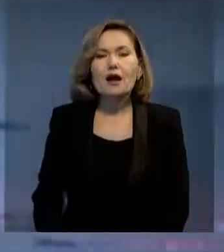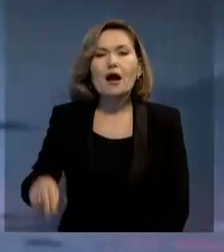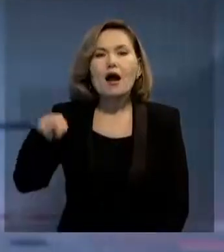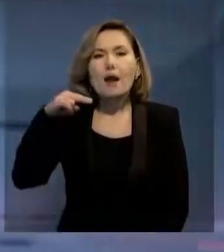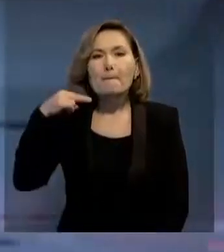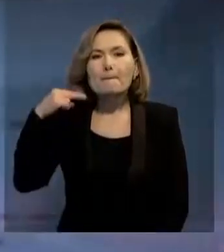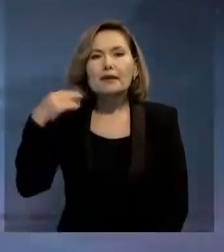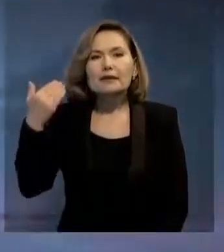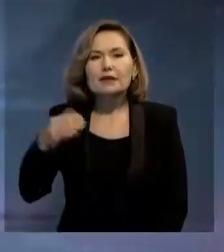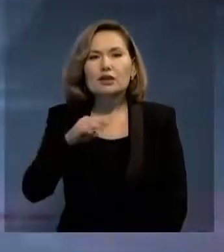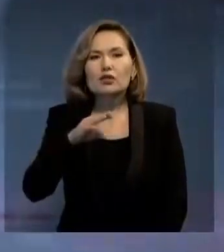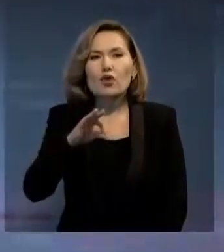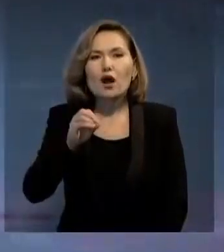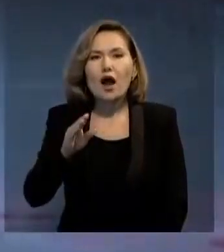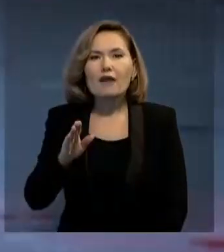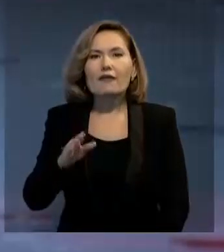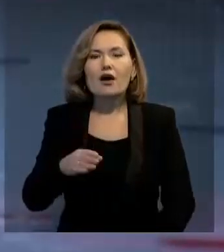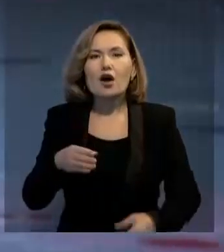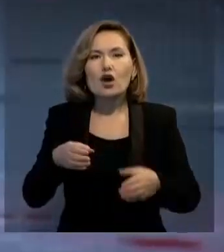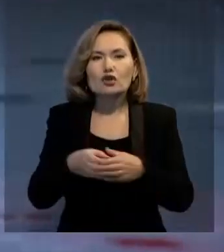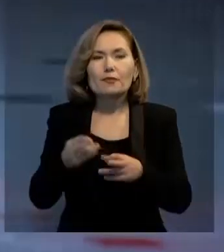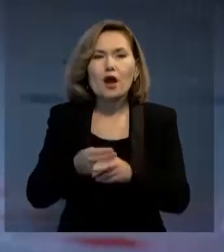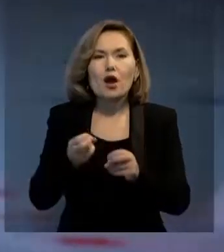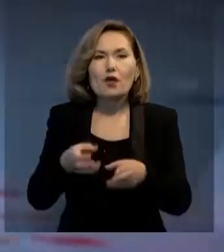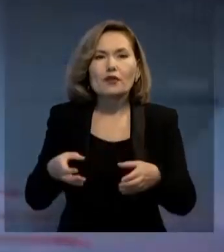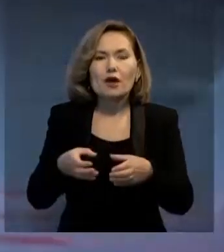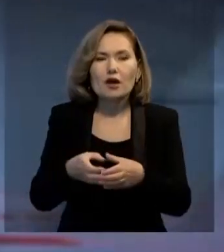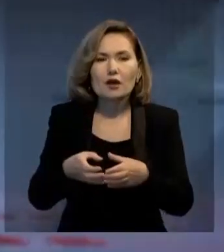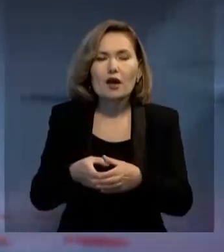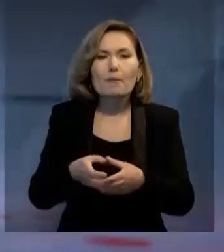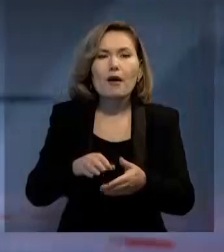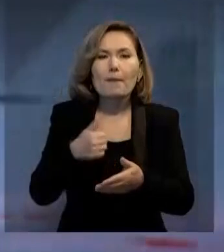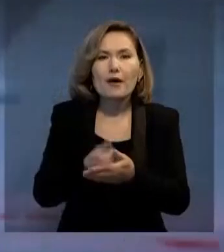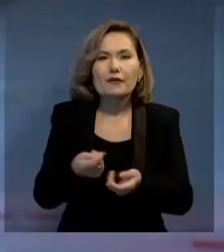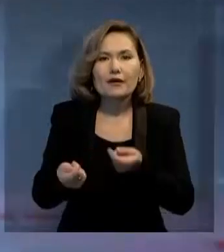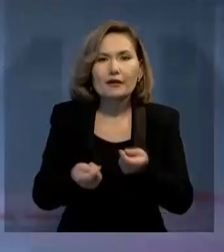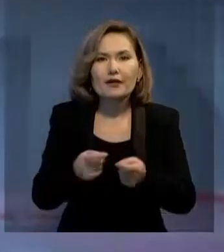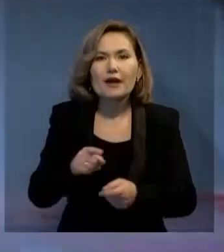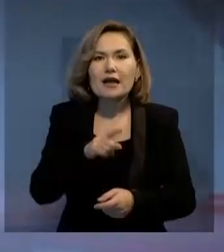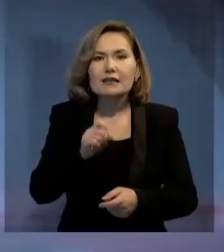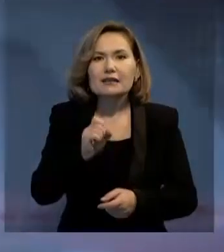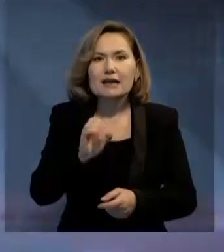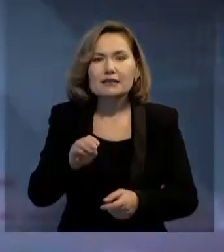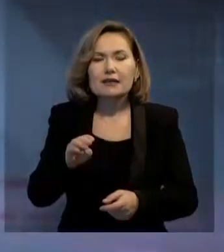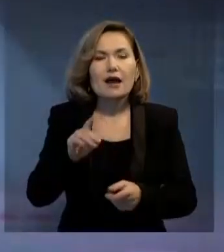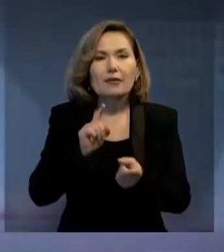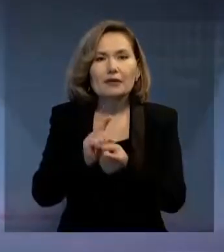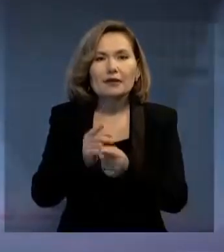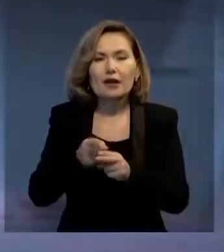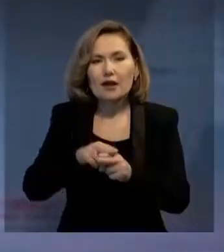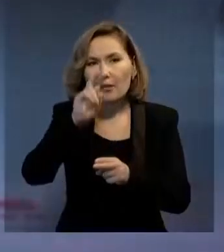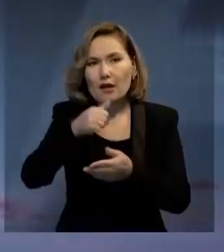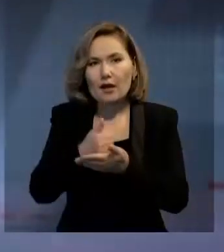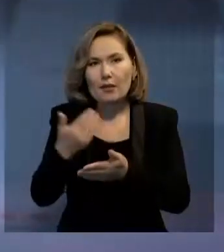Президент Қасым Жомарт Тоқаев ұжымдық қауіпсіздік туралы шарт ұйымының бас хатшысы Станислав Заасты қабылдады. Бас хатшы мемлекет басшысына